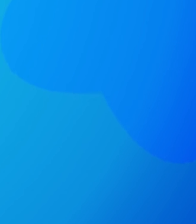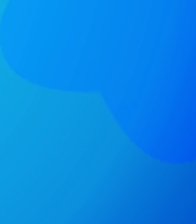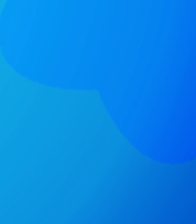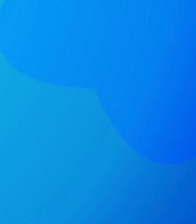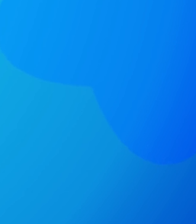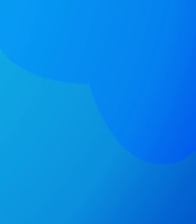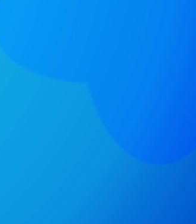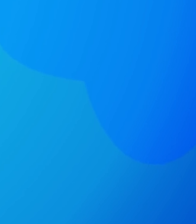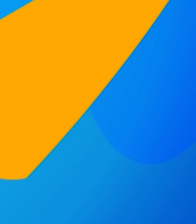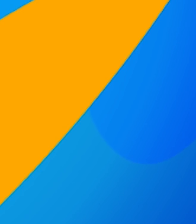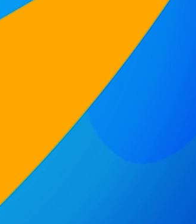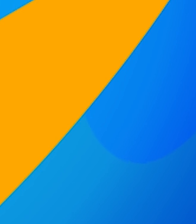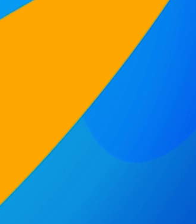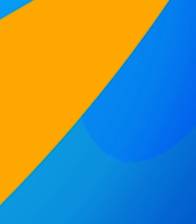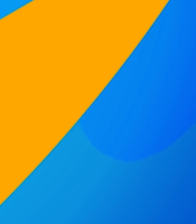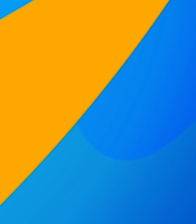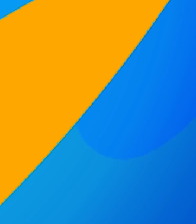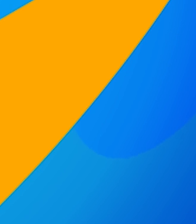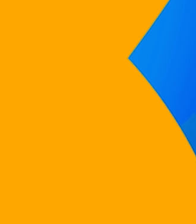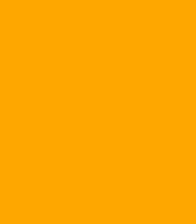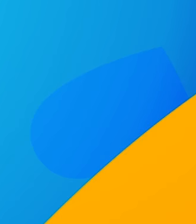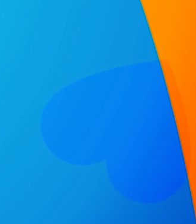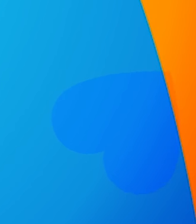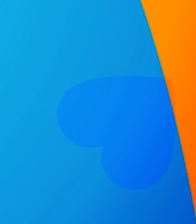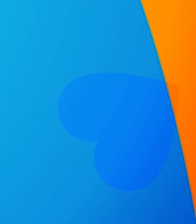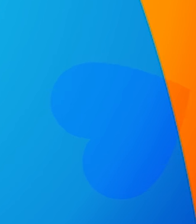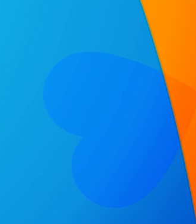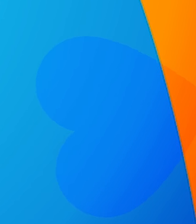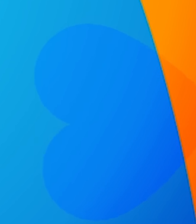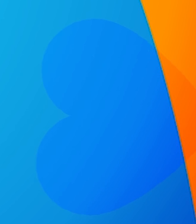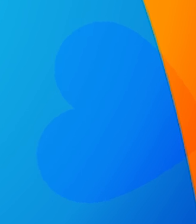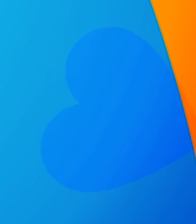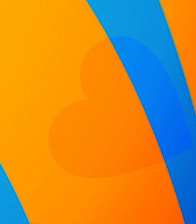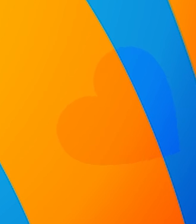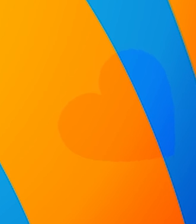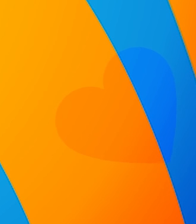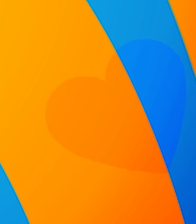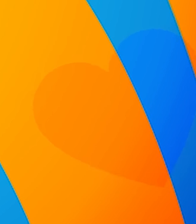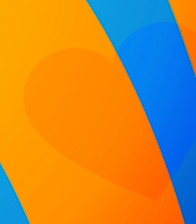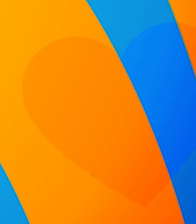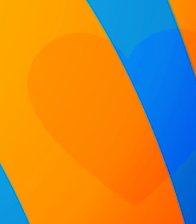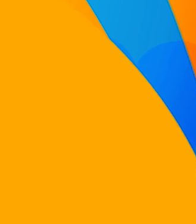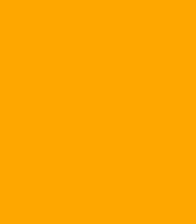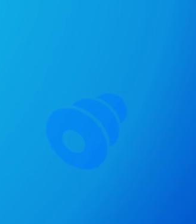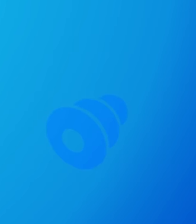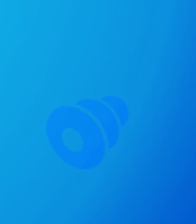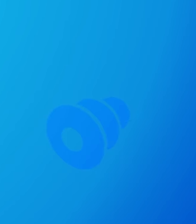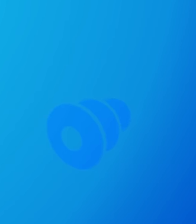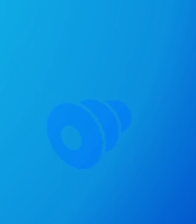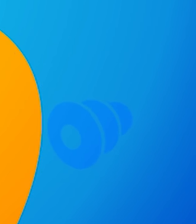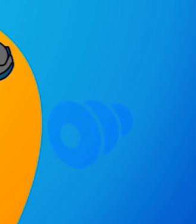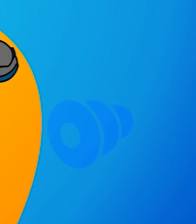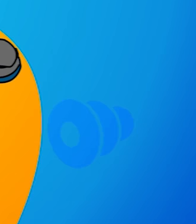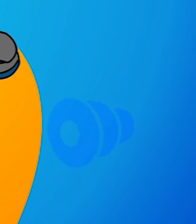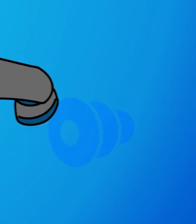Сэриглэн хөгжилтэй Мөнх тунх хайр татан даруухан Мөнх тунх нарцсан